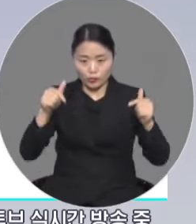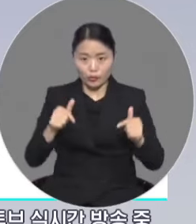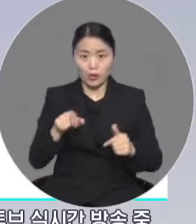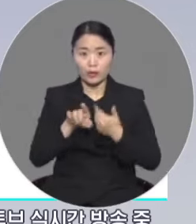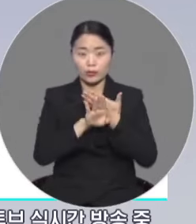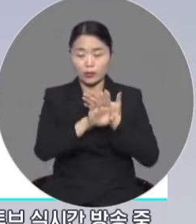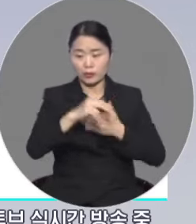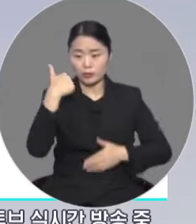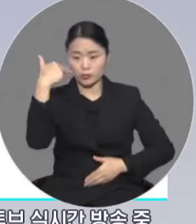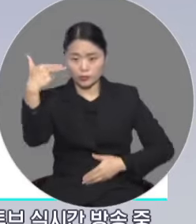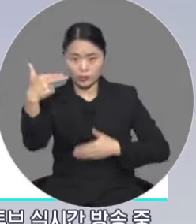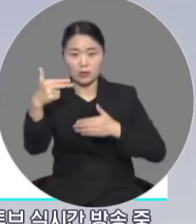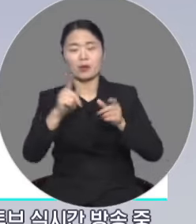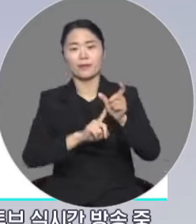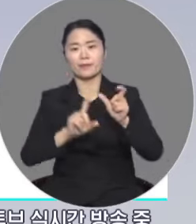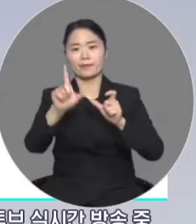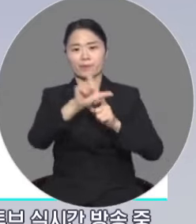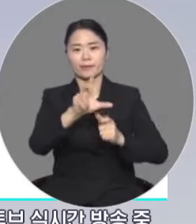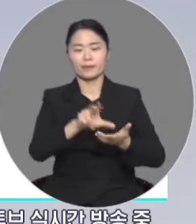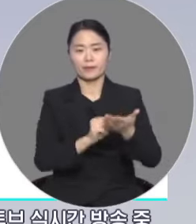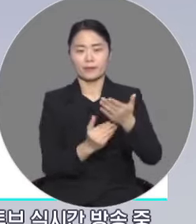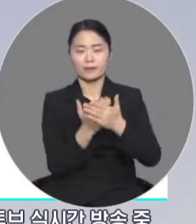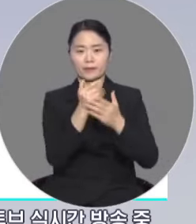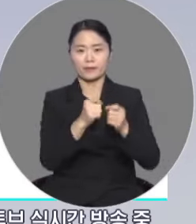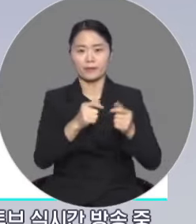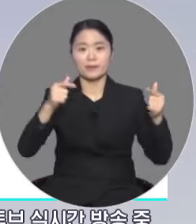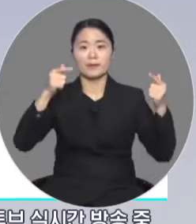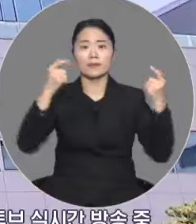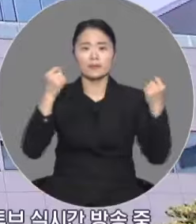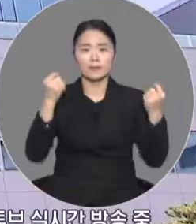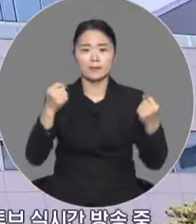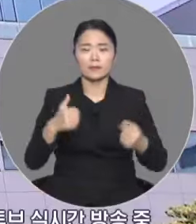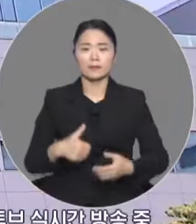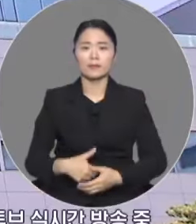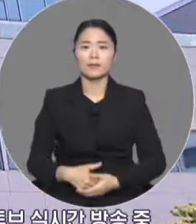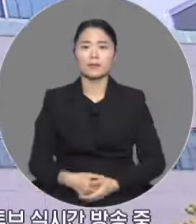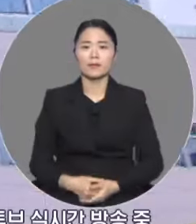커질 것으로 예상됩니다. 배대원 기자입니다.